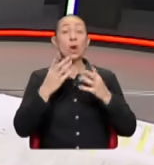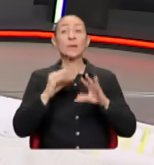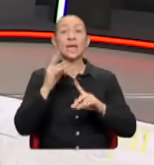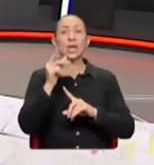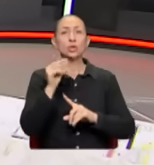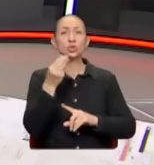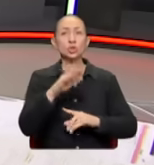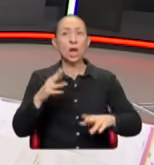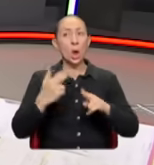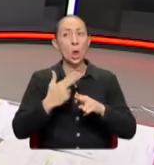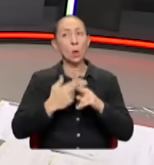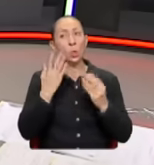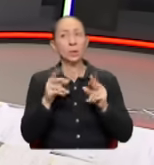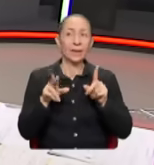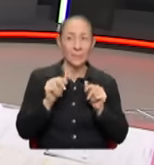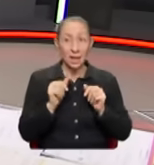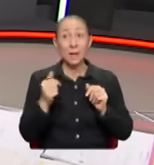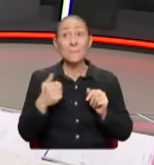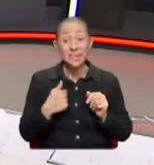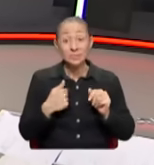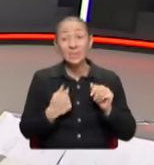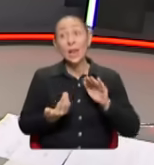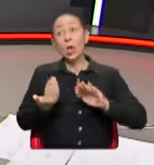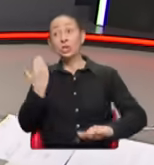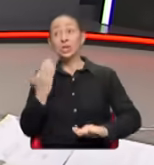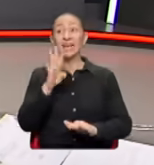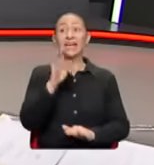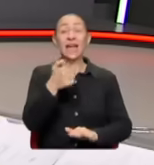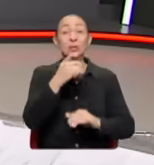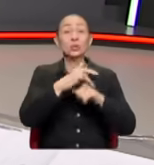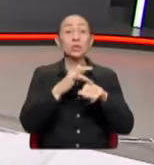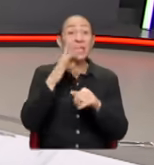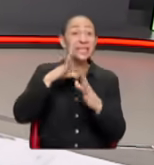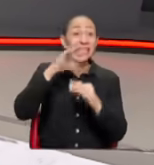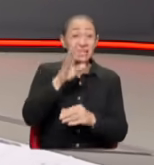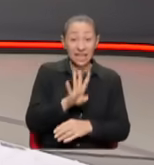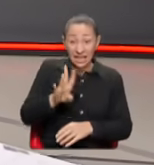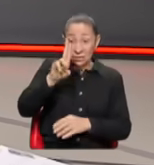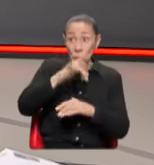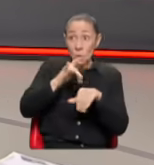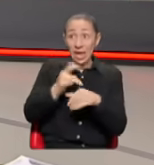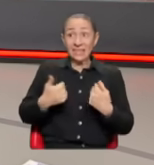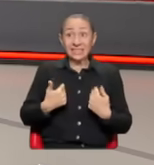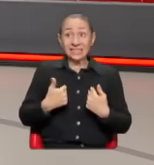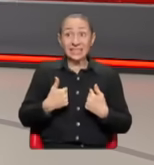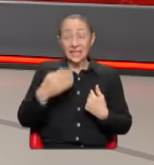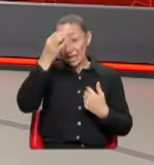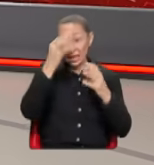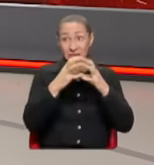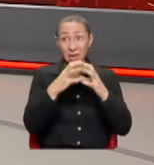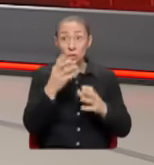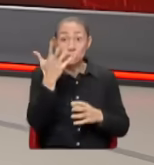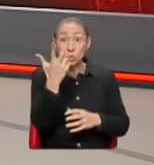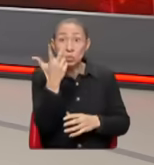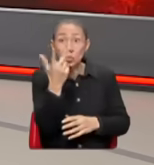ilkokul çocuklarına örnek olurdu filan. Bizden önce 46 ülkeden insan gitti. 47.yiz. Hindistan 3'te